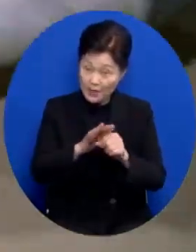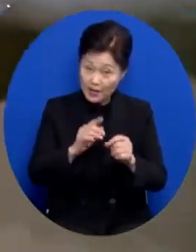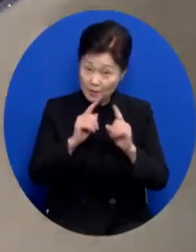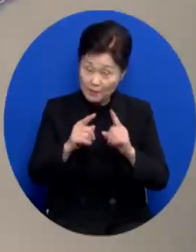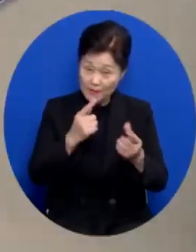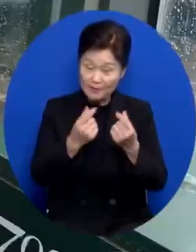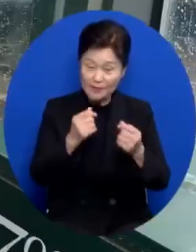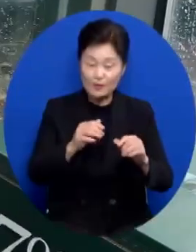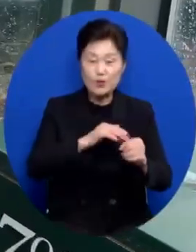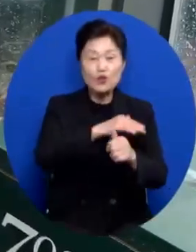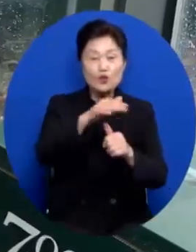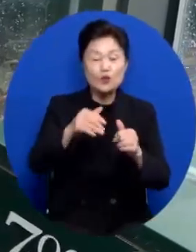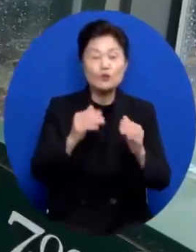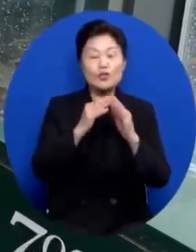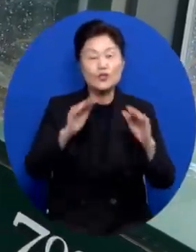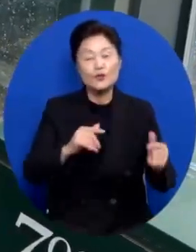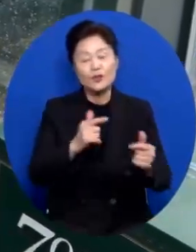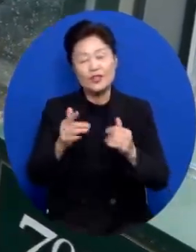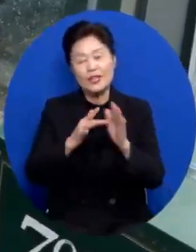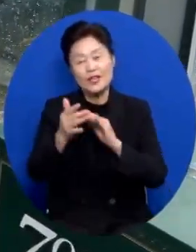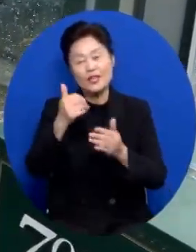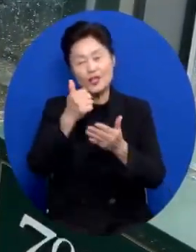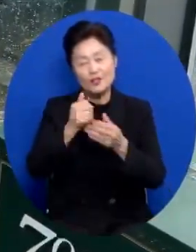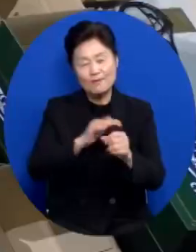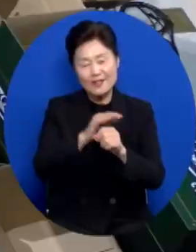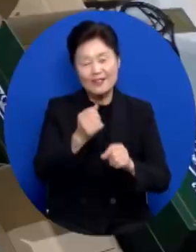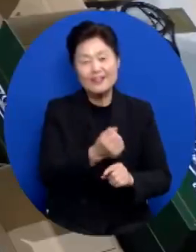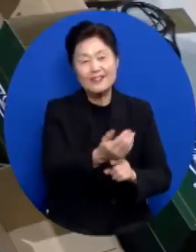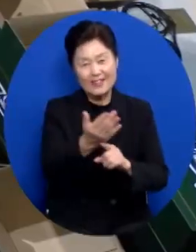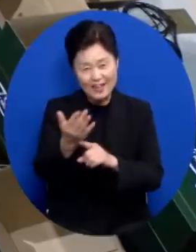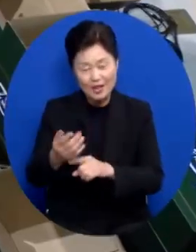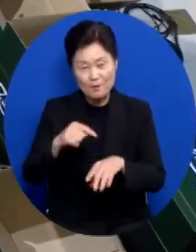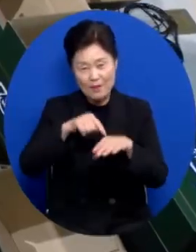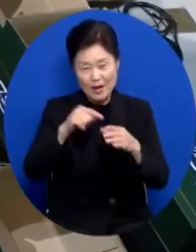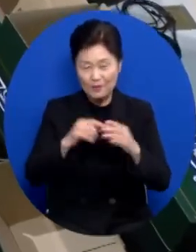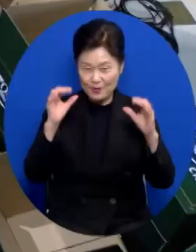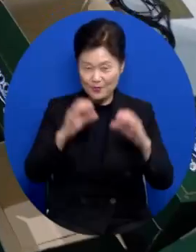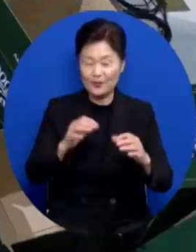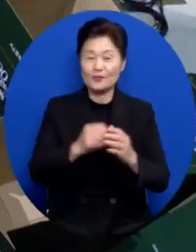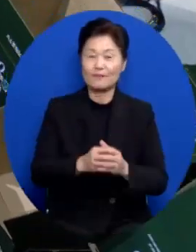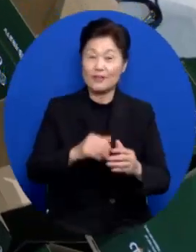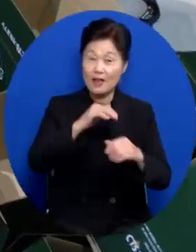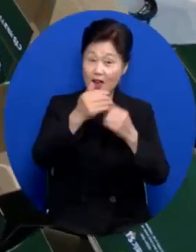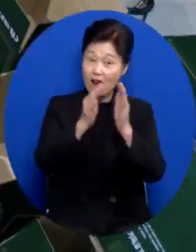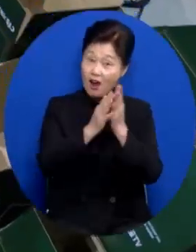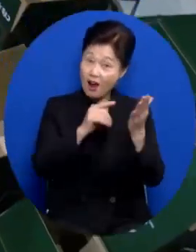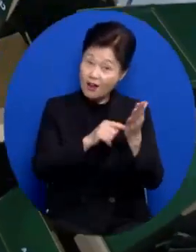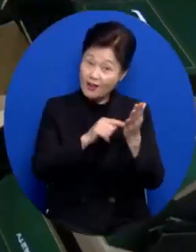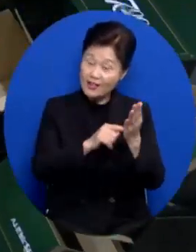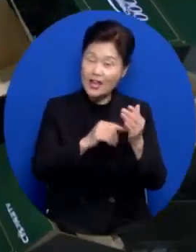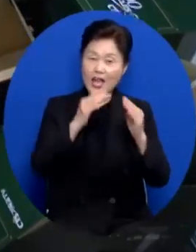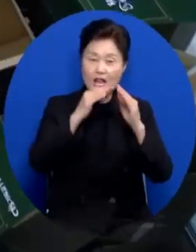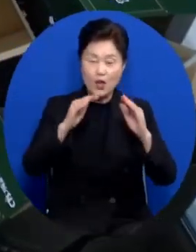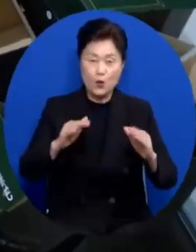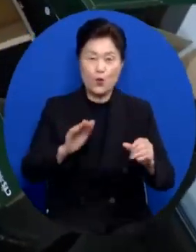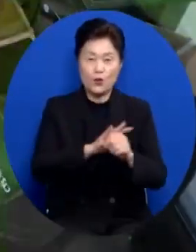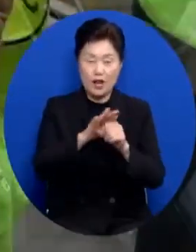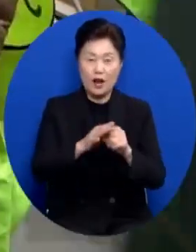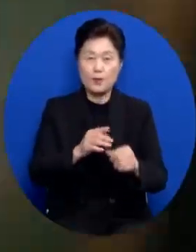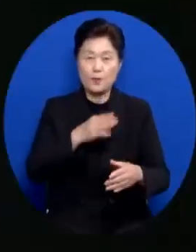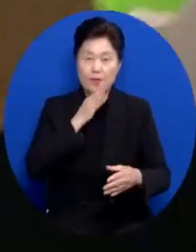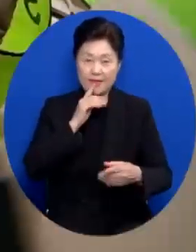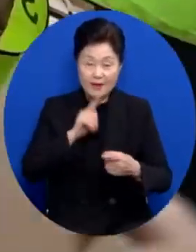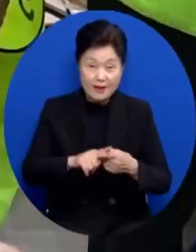주변 이웃들에게 예수의 사랑을 전하려는 마음에서입니다. 성경에 이웃을 사랑하는 것이 마땅하다